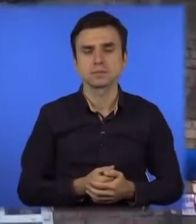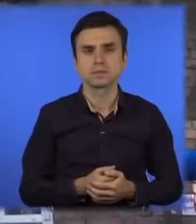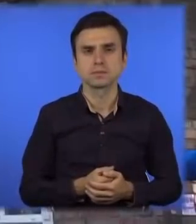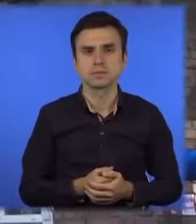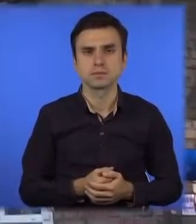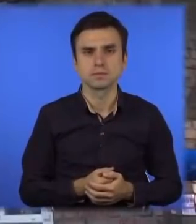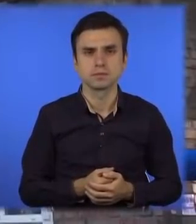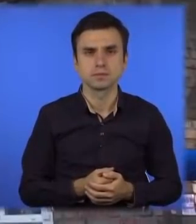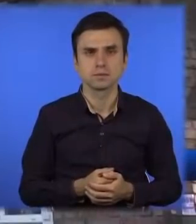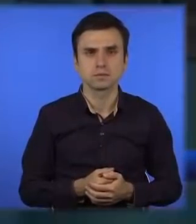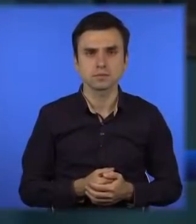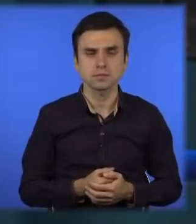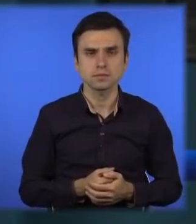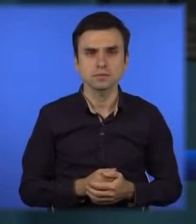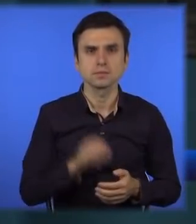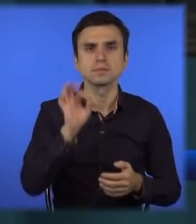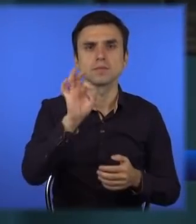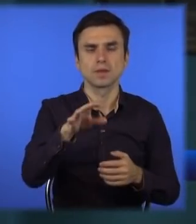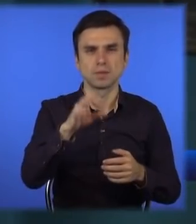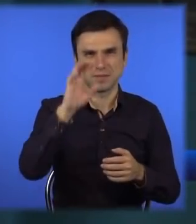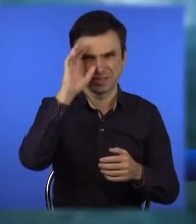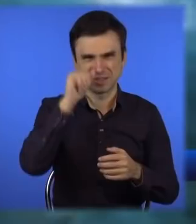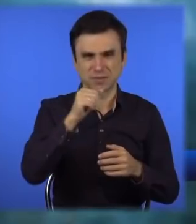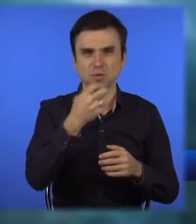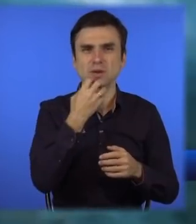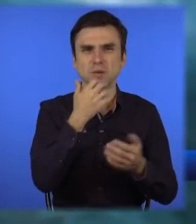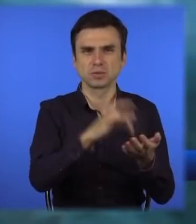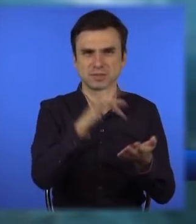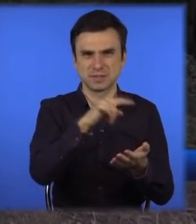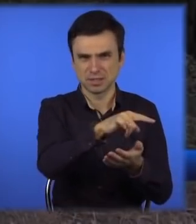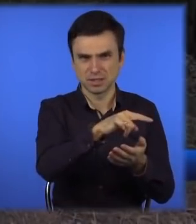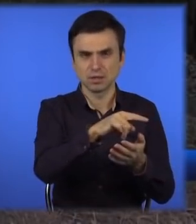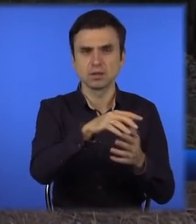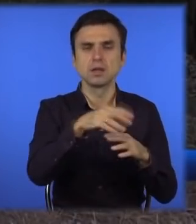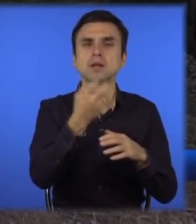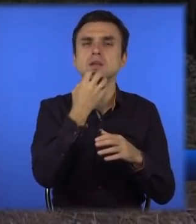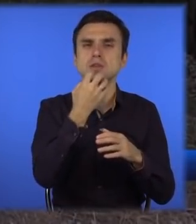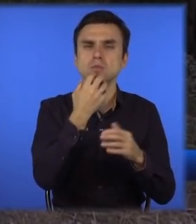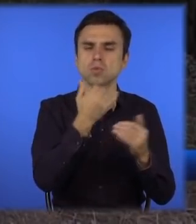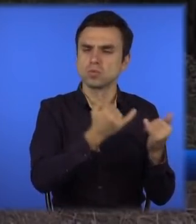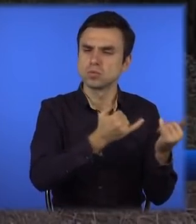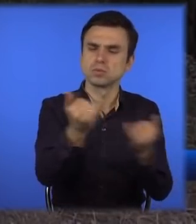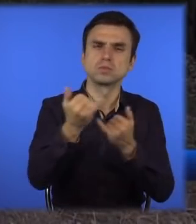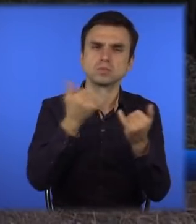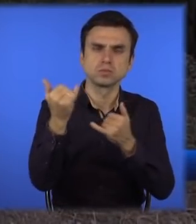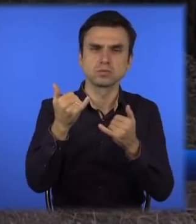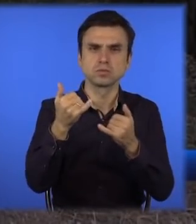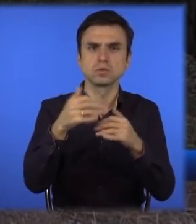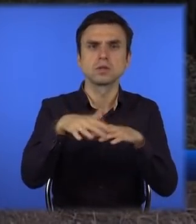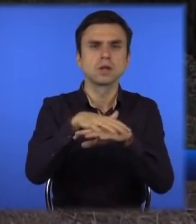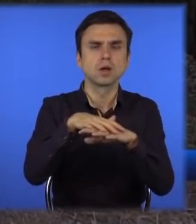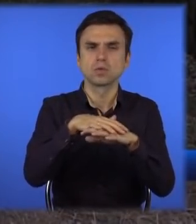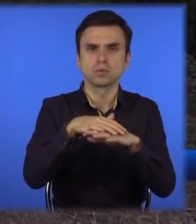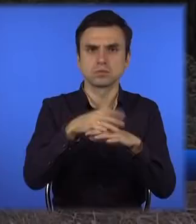Костянтина Усова. Фахівці кажуть, отримали десятки звернень, усі документи зібрали та надали на розгляд нардепові.